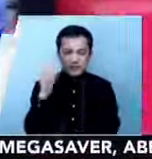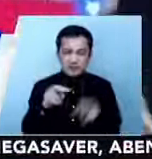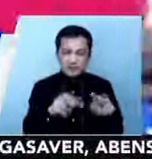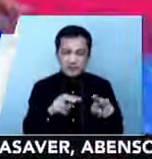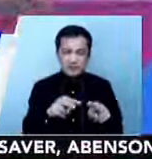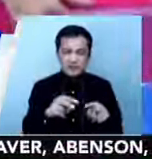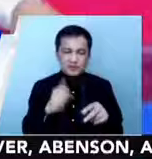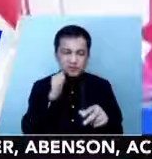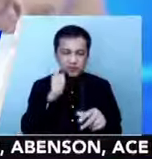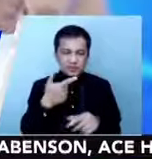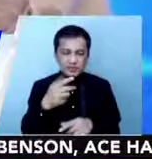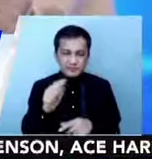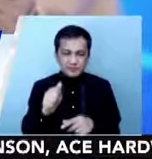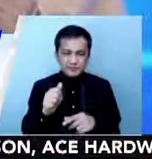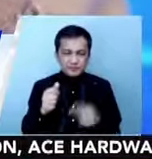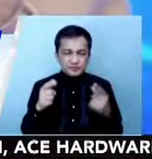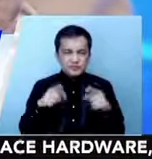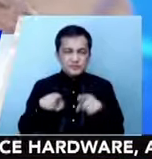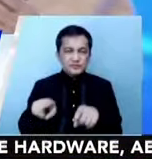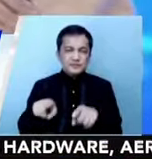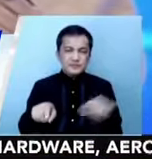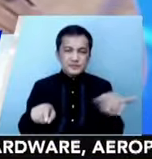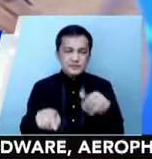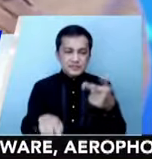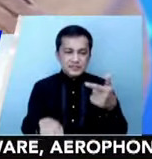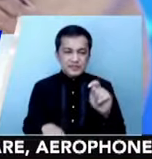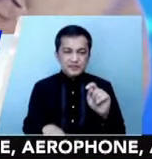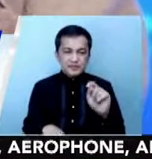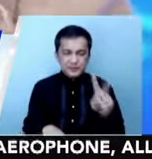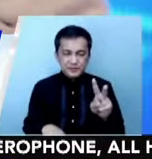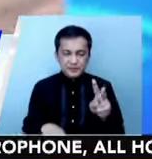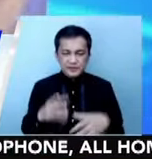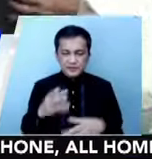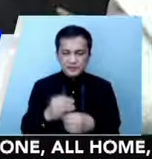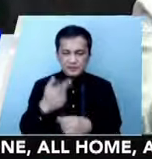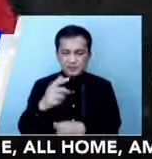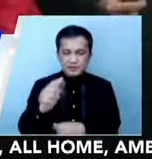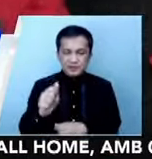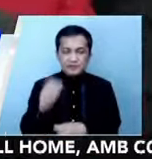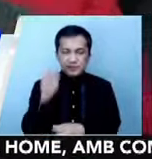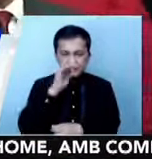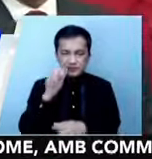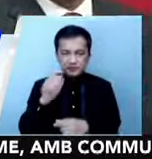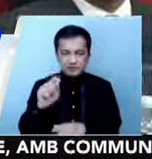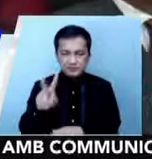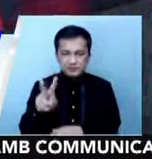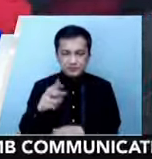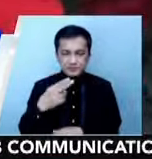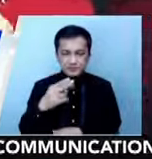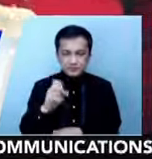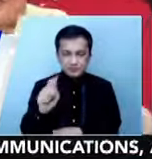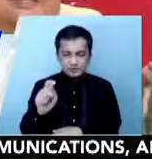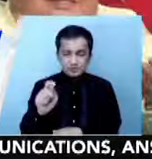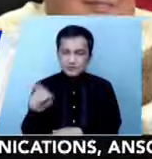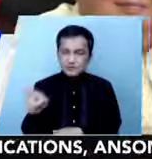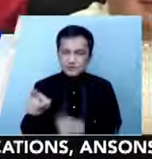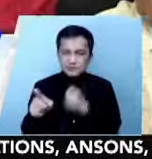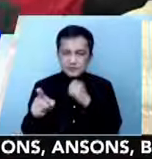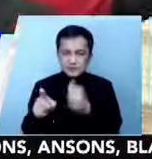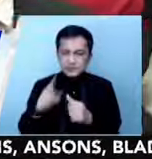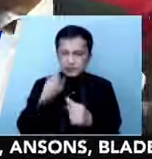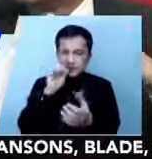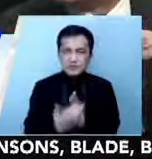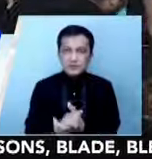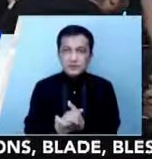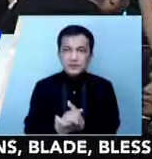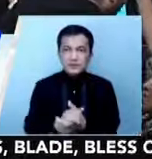with simulcast pa rin sa GTV plus GMA Pinoy TV. Ang hosts hindi pa rin daw makapaniwala na